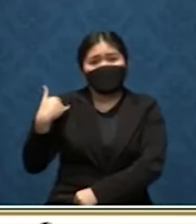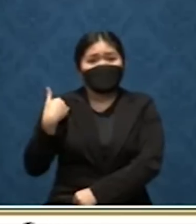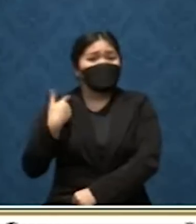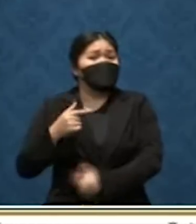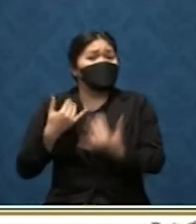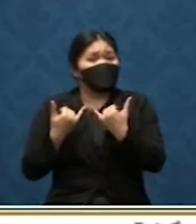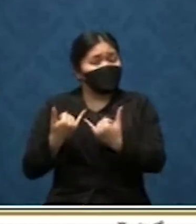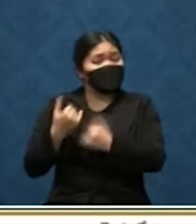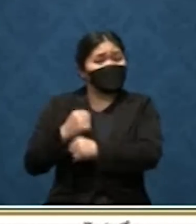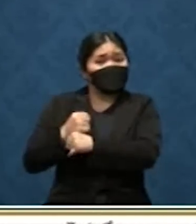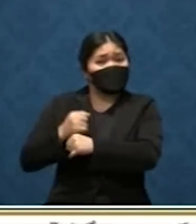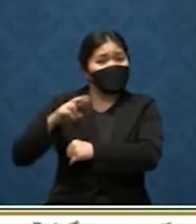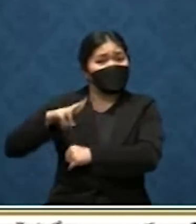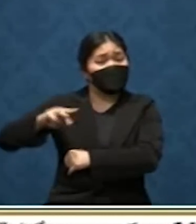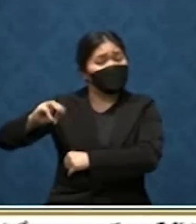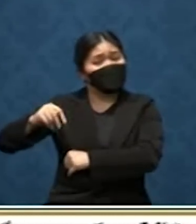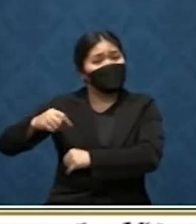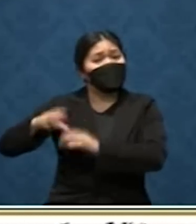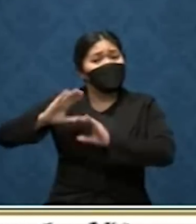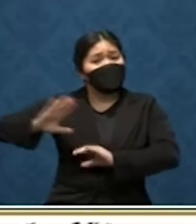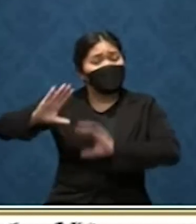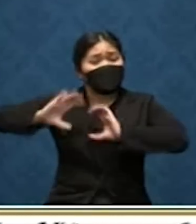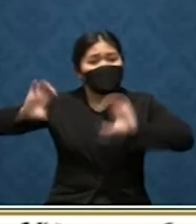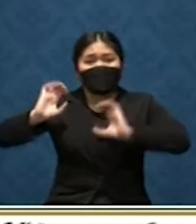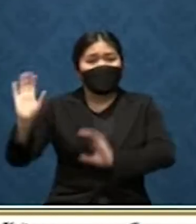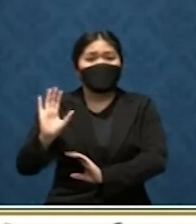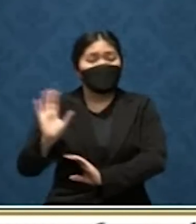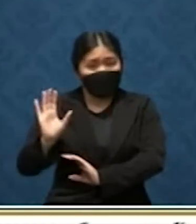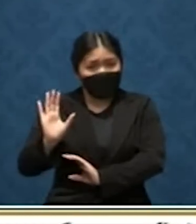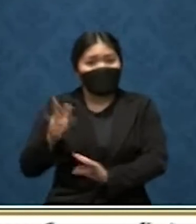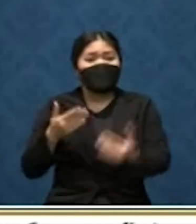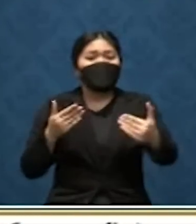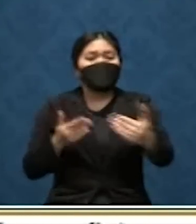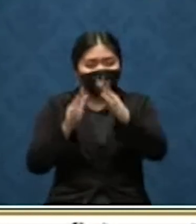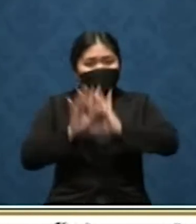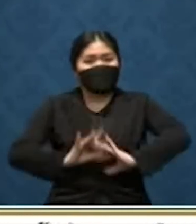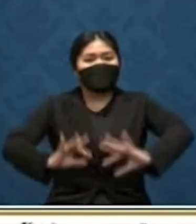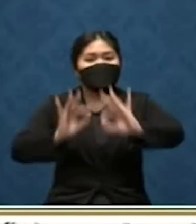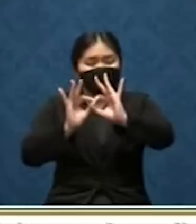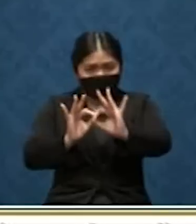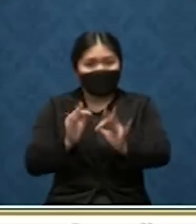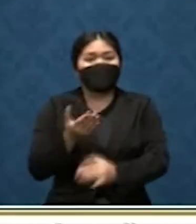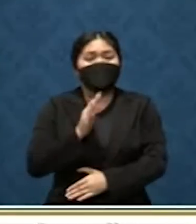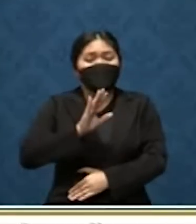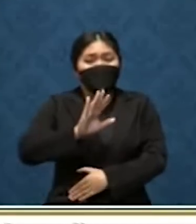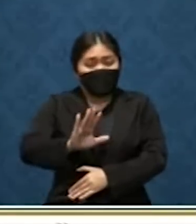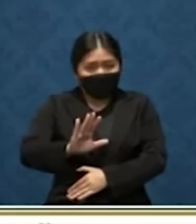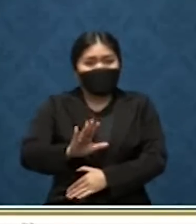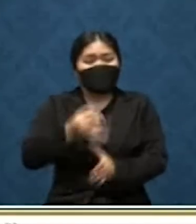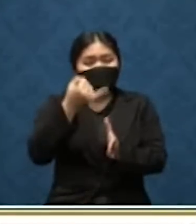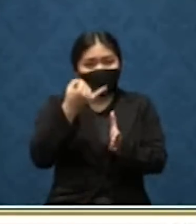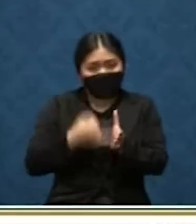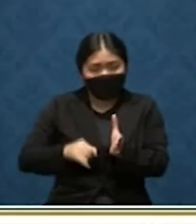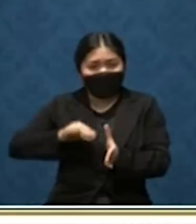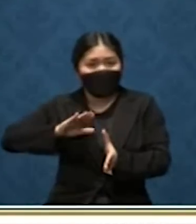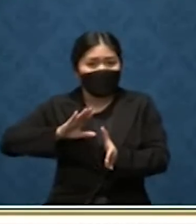ีรา devient mistakenนะครับ ฉนั้ก็ขอให้เข้าสู่ระเด็จุด สำคญจุด citoy eggsที่เป็นความผดพลาด บก